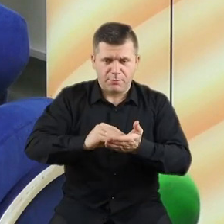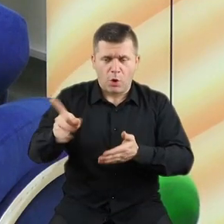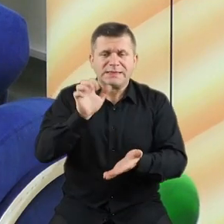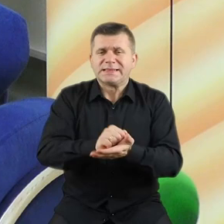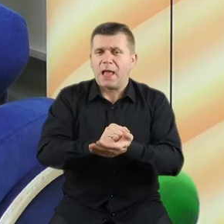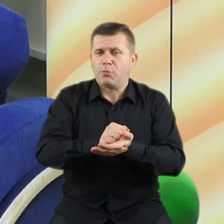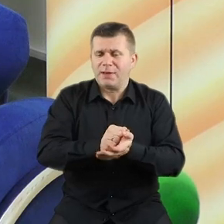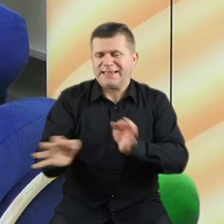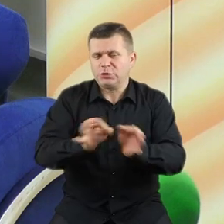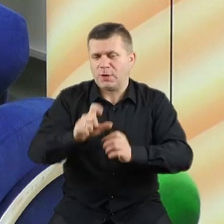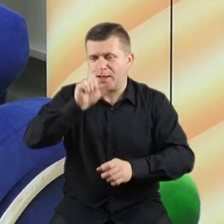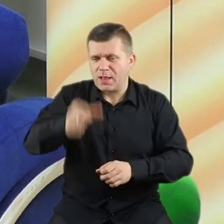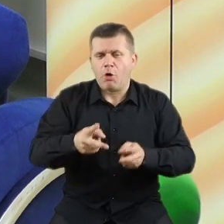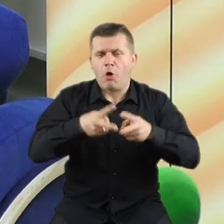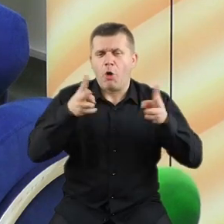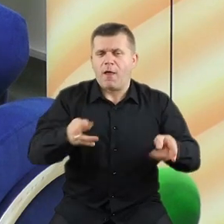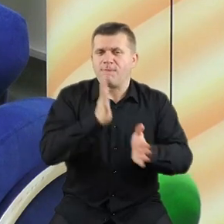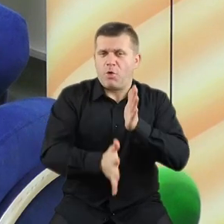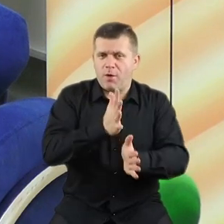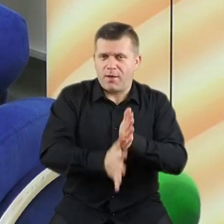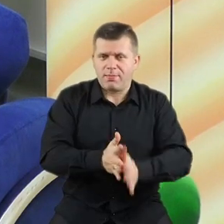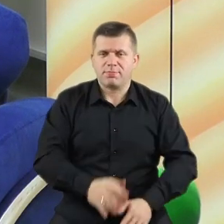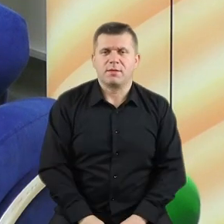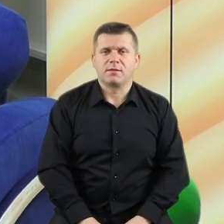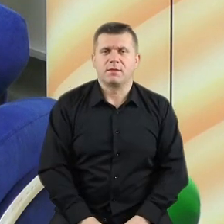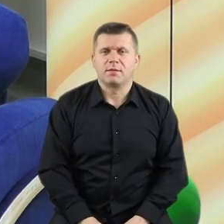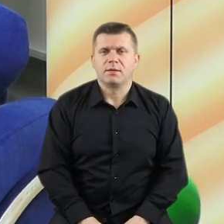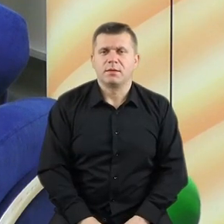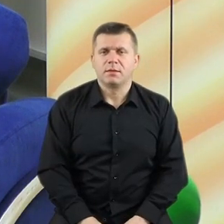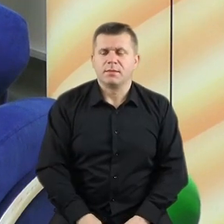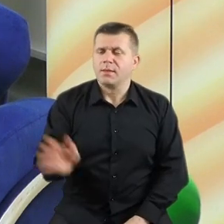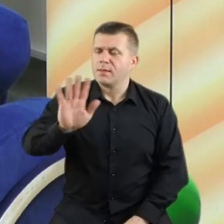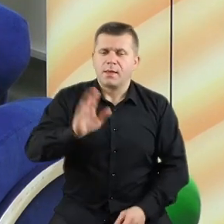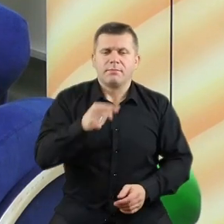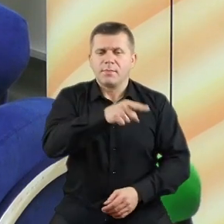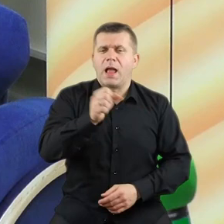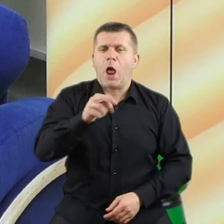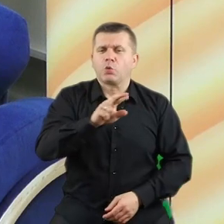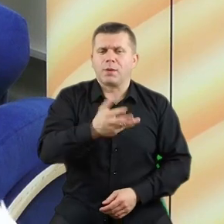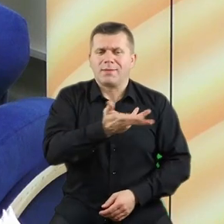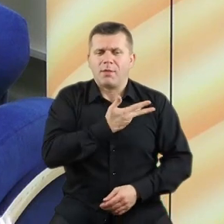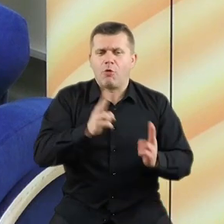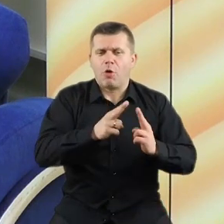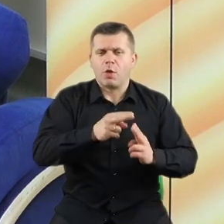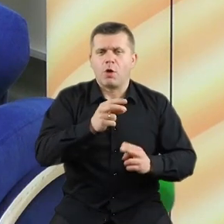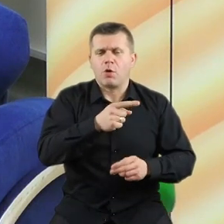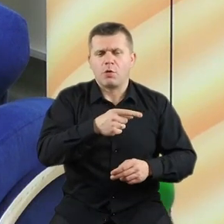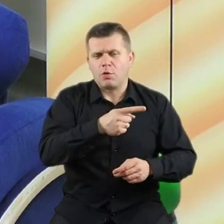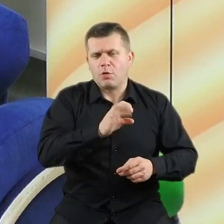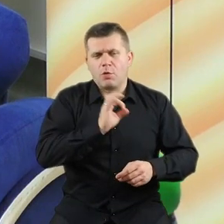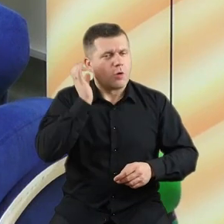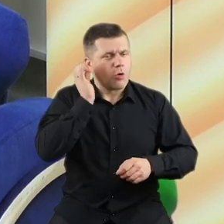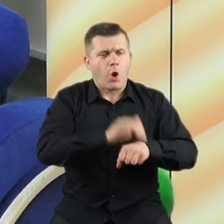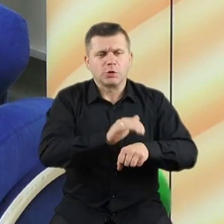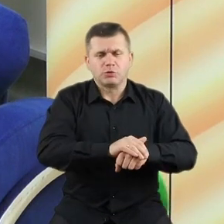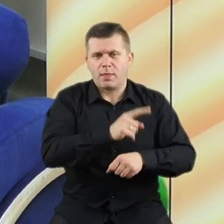się historią Gdańska z okresu wojennego. A nie, tego pana Artura to mi dała koleżanka, która jest